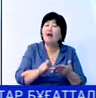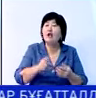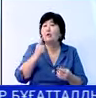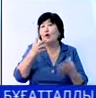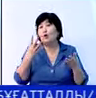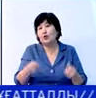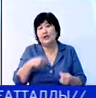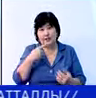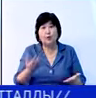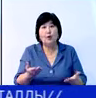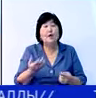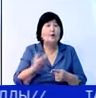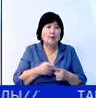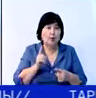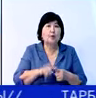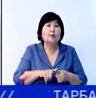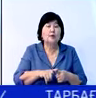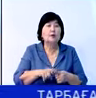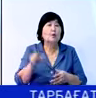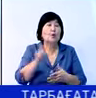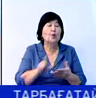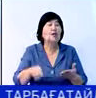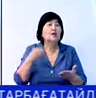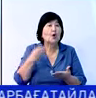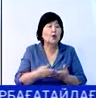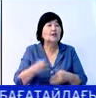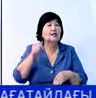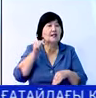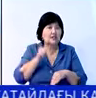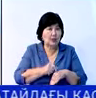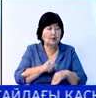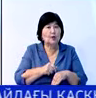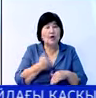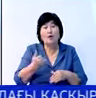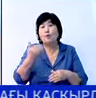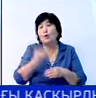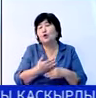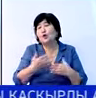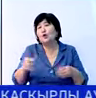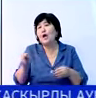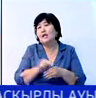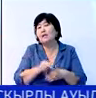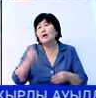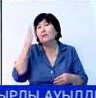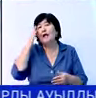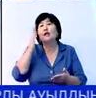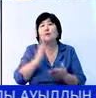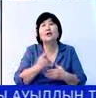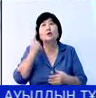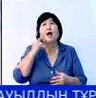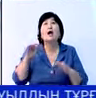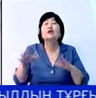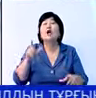күн оу дейді ғой міне. Сол өлеңнің құдіреттін сезінуге бүгінгі кештің үлкен тәрбиелік мәні бар деп ойлаймын.